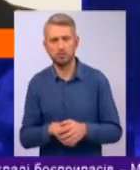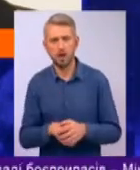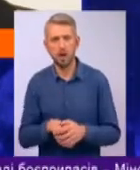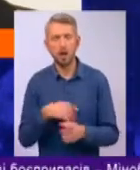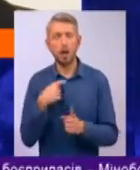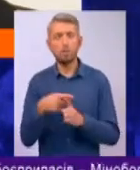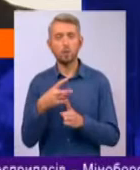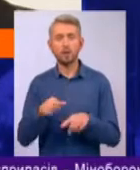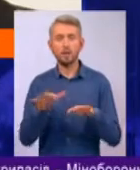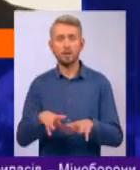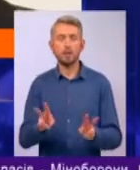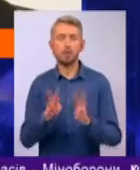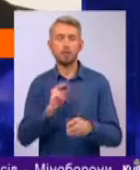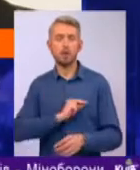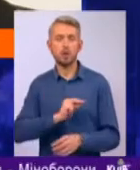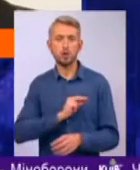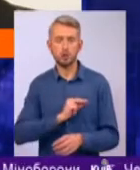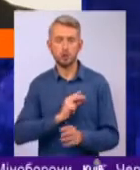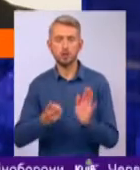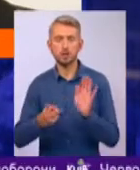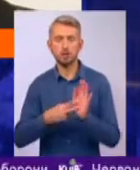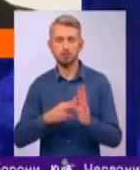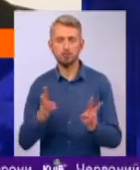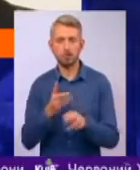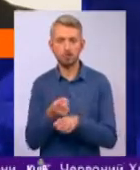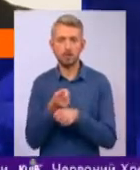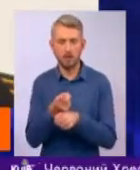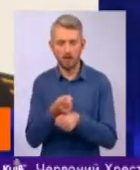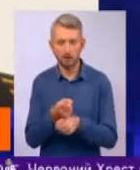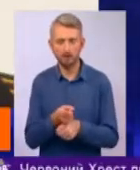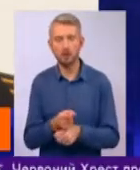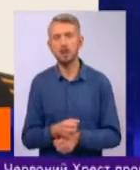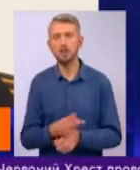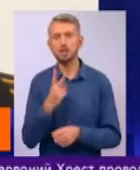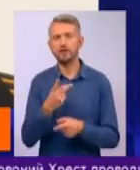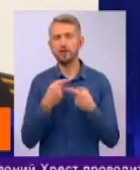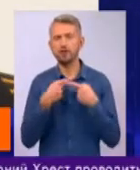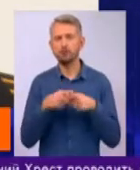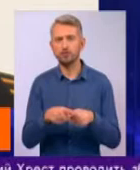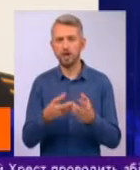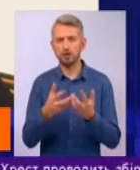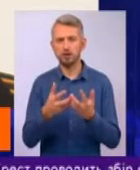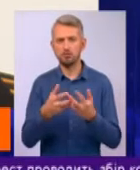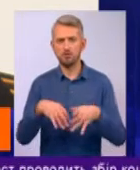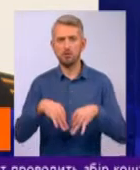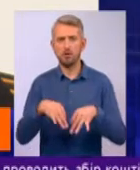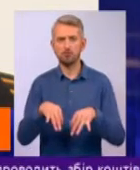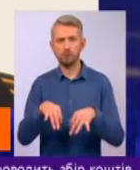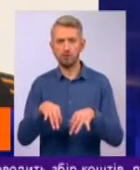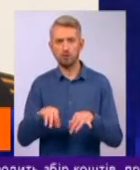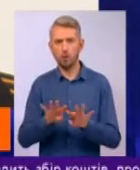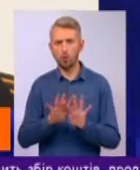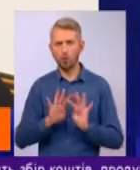Крім того, на місці пожежі працюють 7 пожежних танків, 2 інженерні машини розгородження.